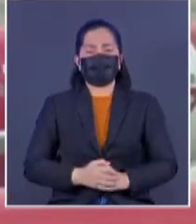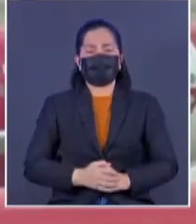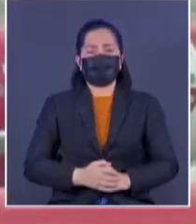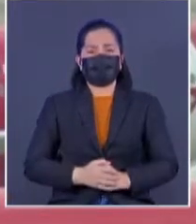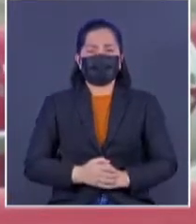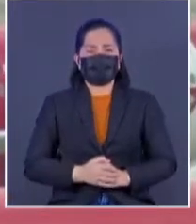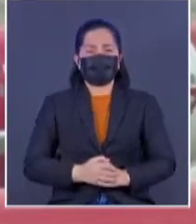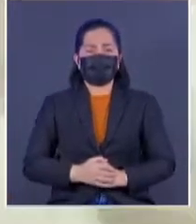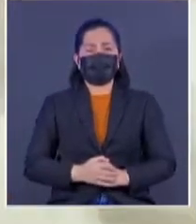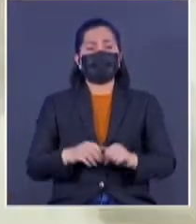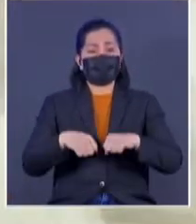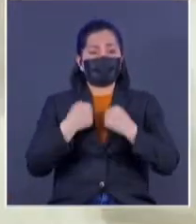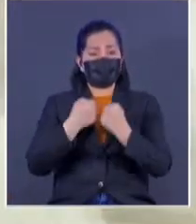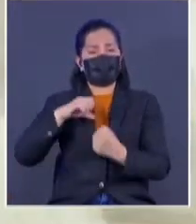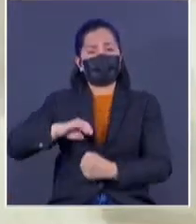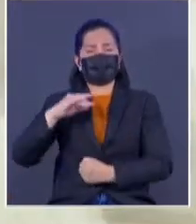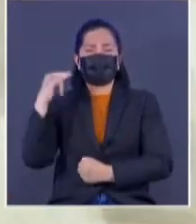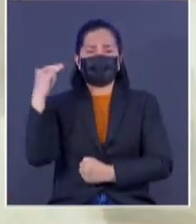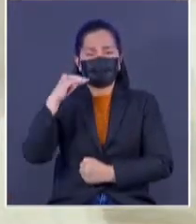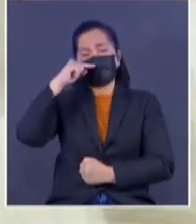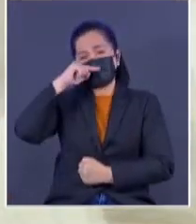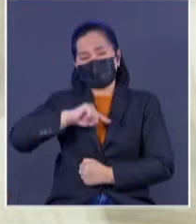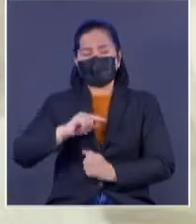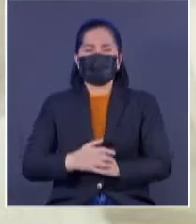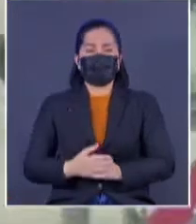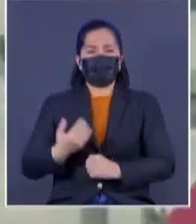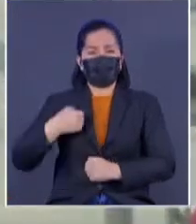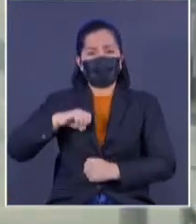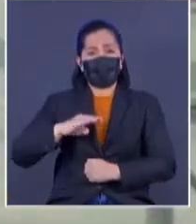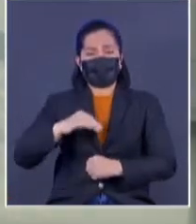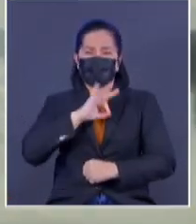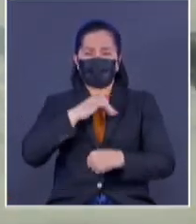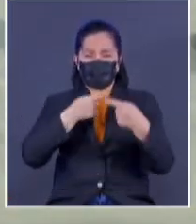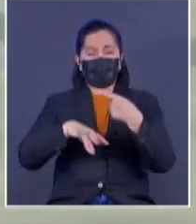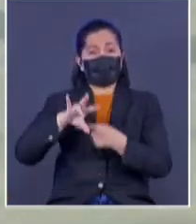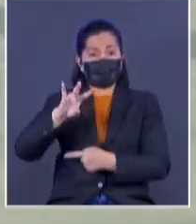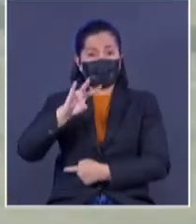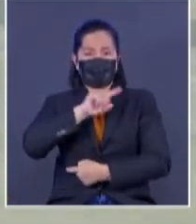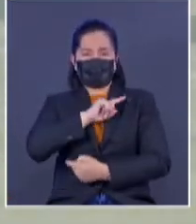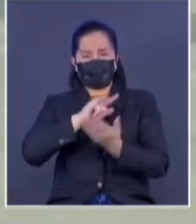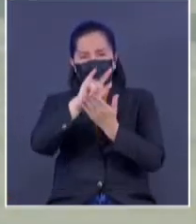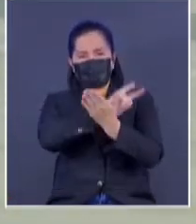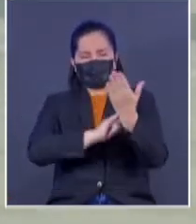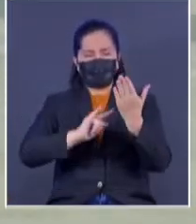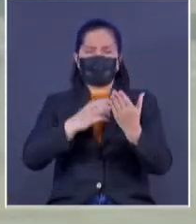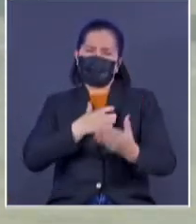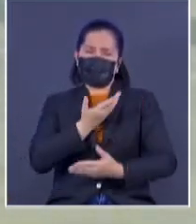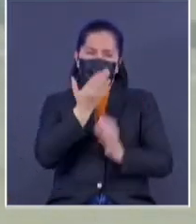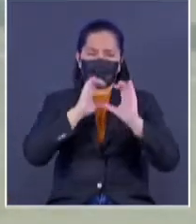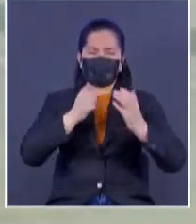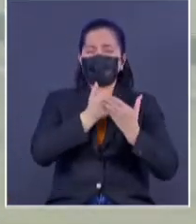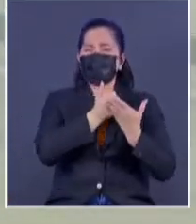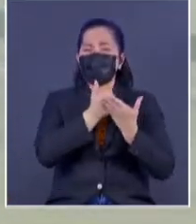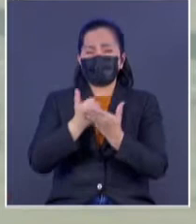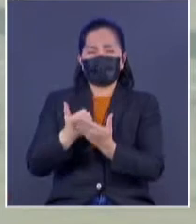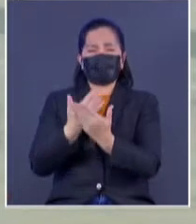สืบเนื่องจากการที่สมาคมสายการบินประเทศไทยนะครับ7สายการบินที่ให้บริการภายในประเทศออกมาเรียกร้องให้รัฐบาลเร่งช่วยเหลือจัดห